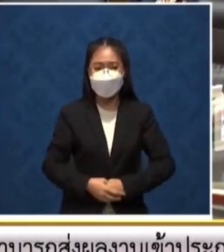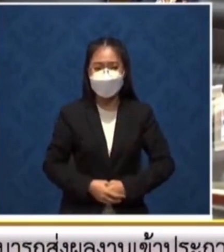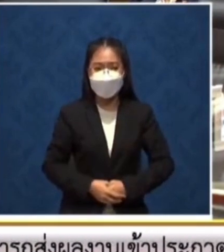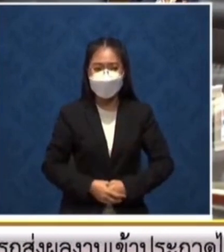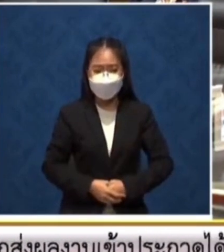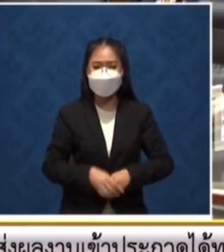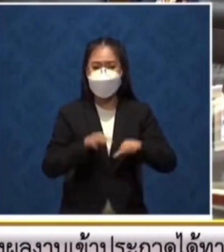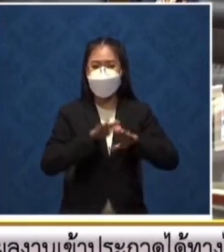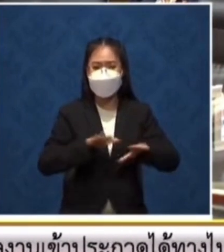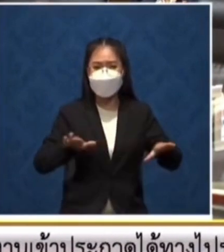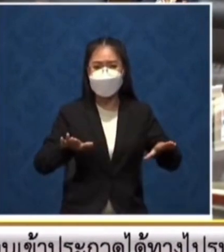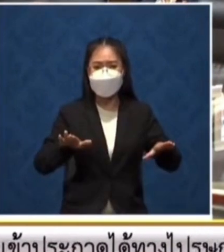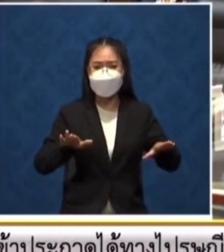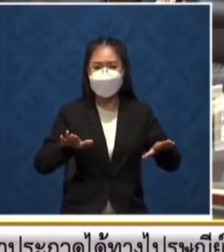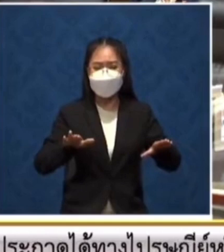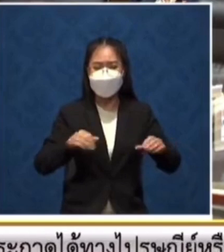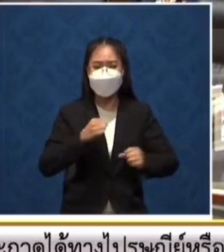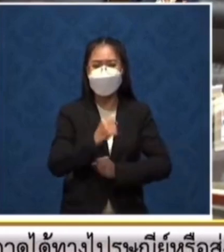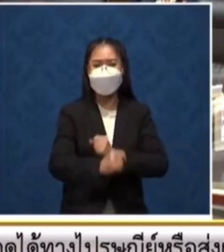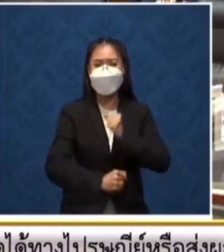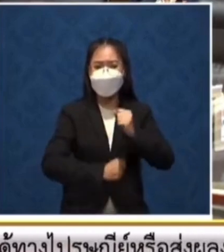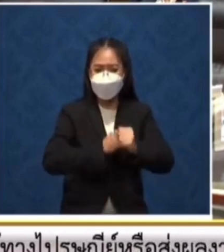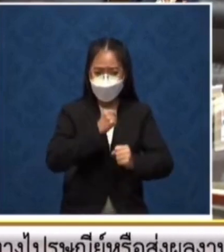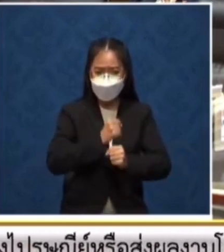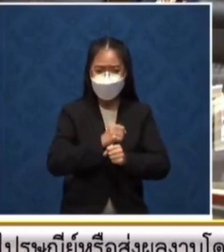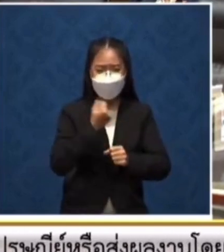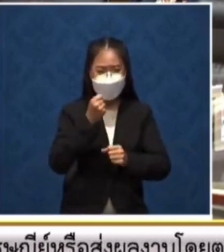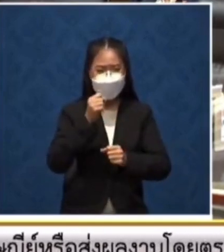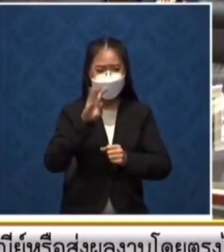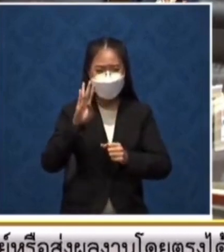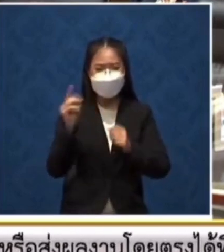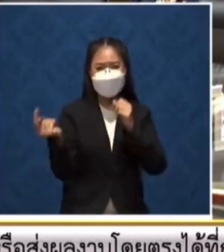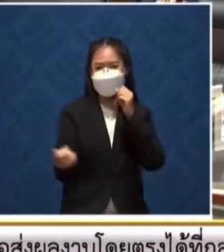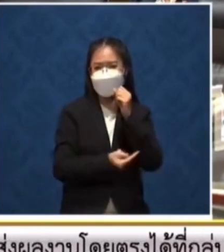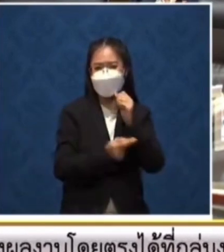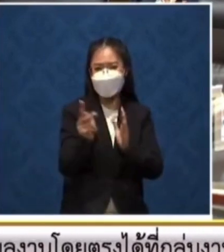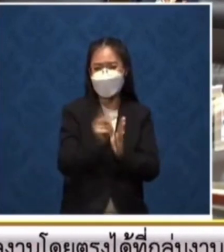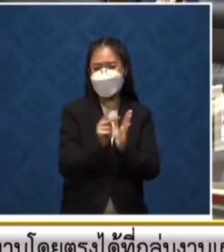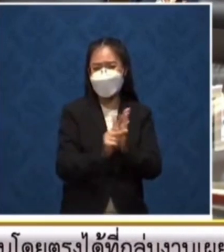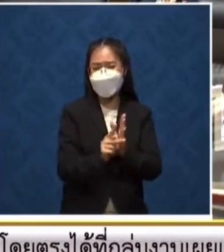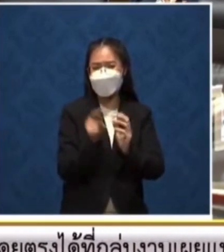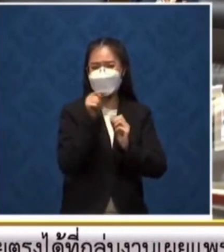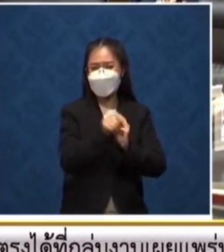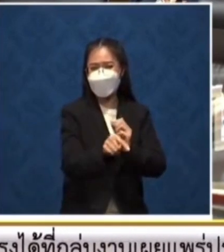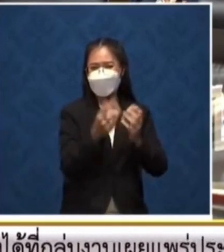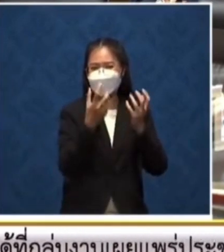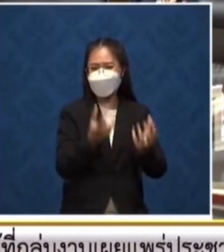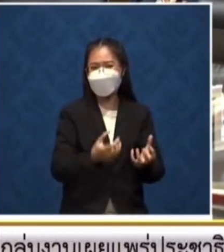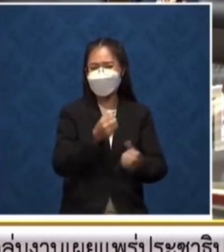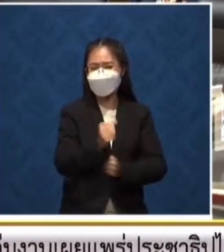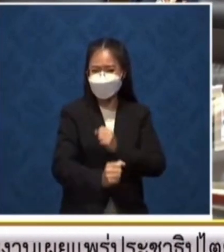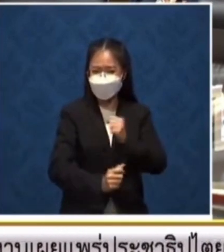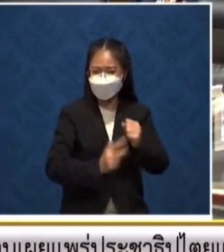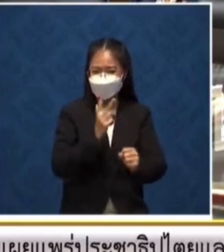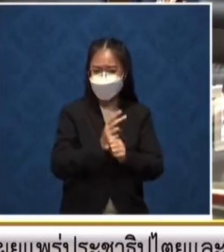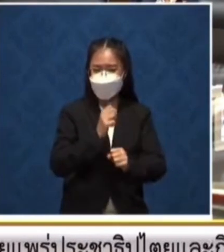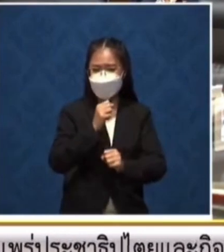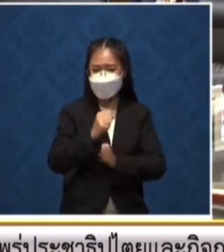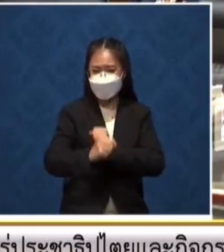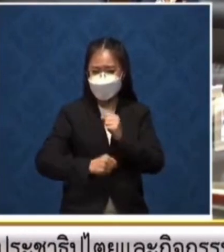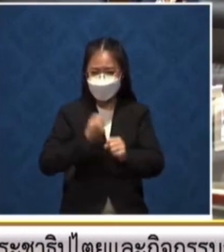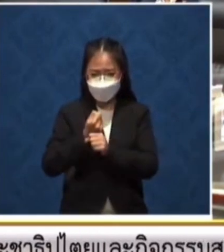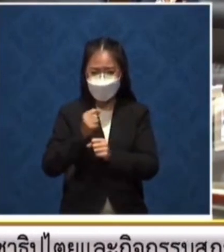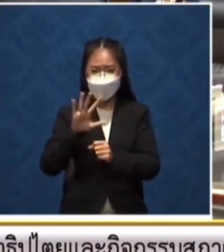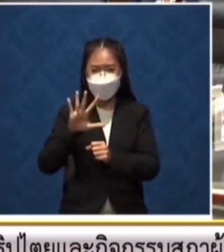ที่ให้เยาวชนอายุ14โดนโทษกฎหมายโทษที่รุนแรง 3-15 ปีที่ฟ้องโดยใครก็ไ